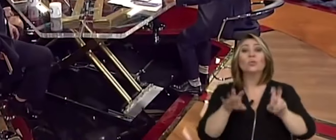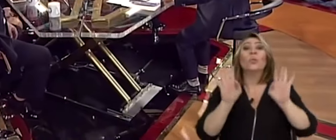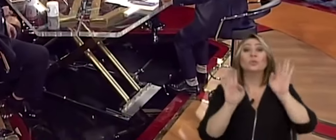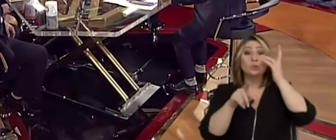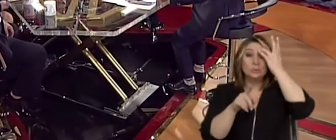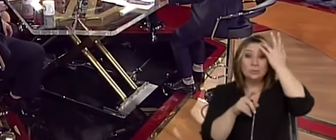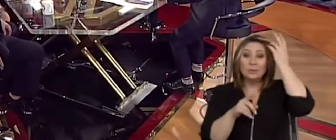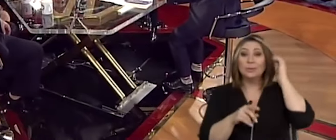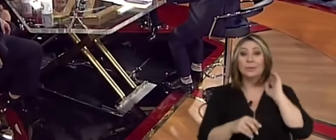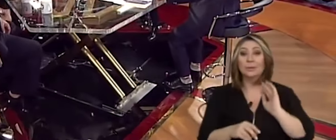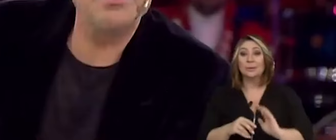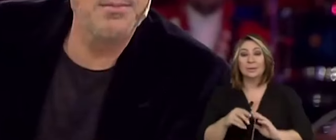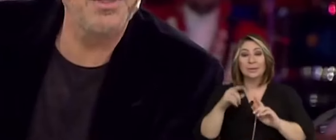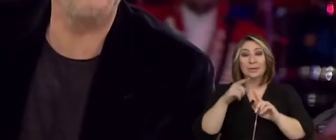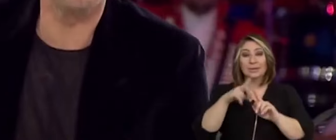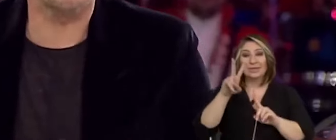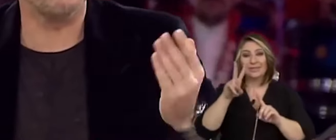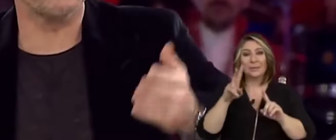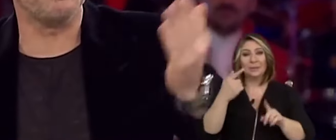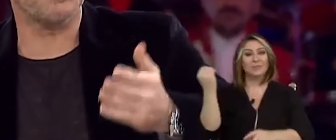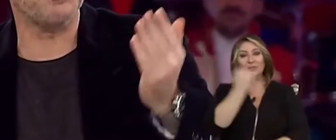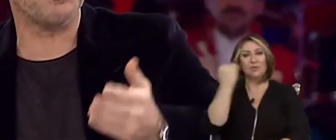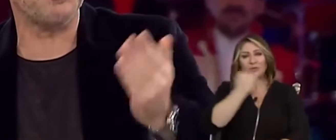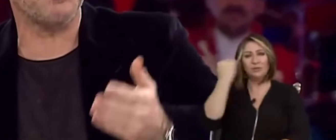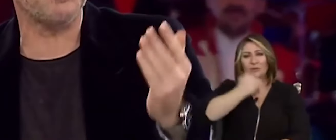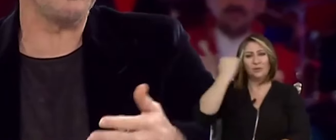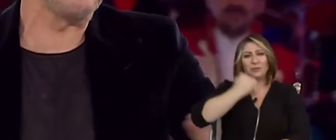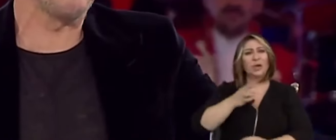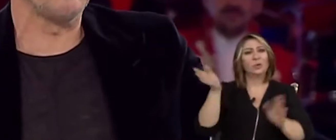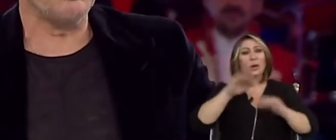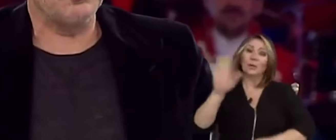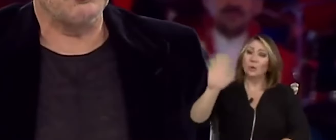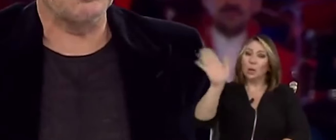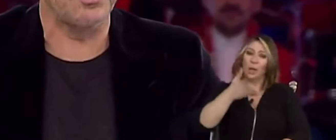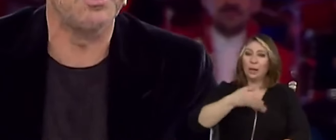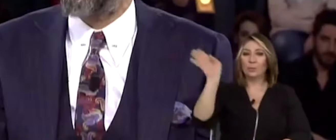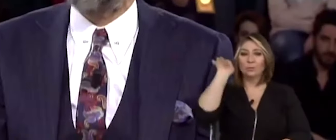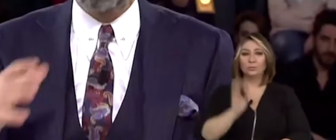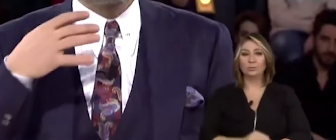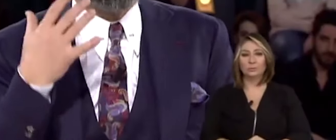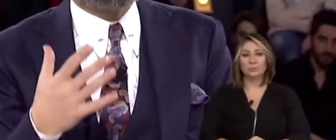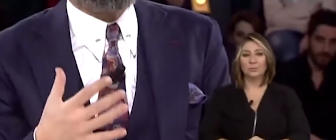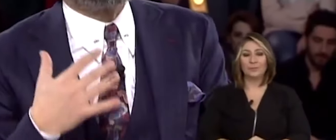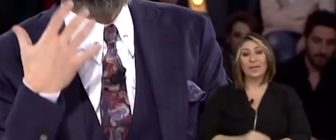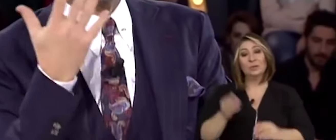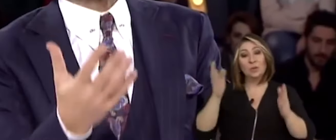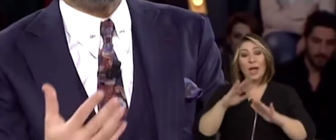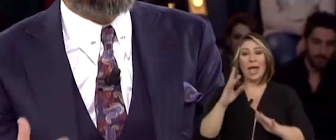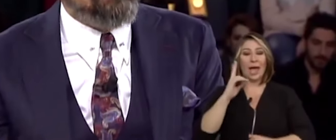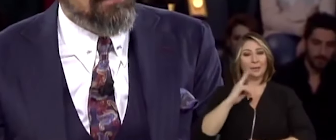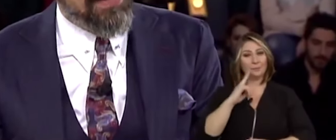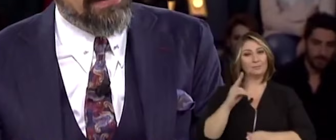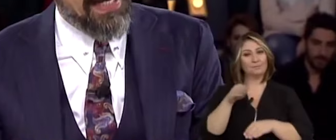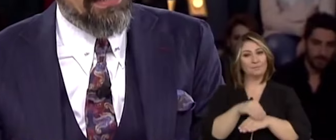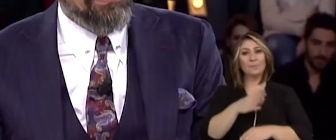Asansöre binilmiyor mu? Televizyon karşısında bana bir fırça hadi güle güle diyor gidiyoruz yani. Fena fırçalar ve sürekli adab-ı